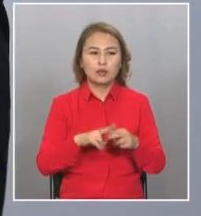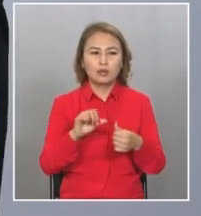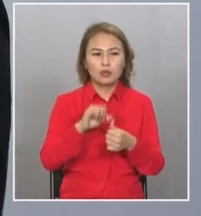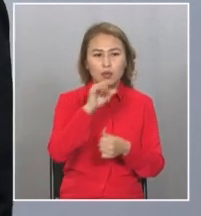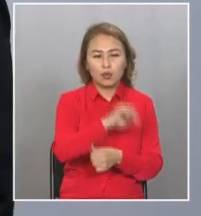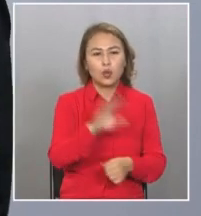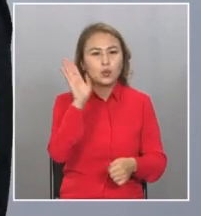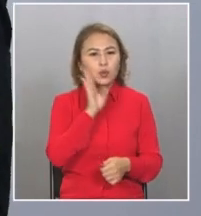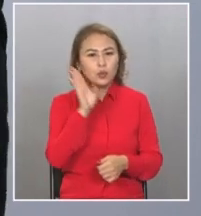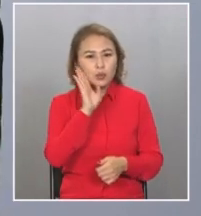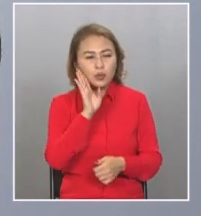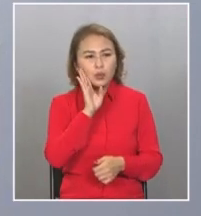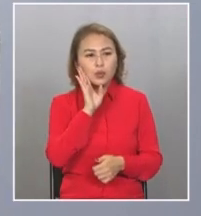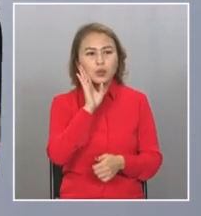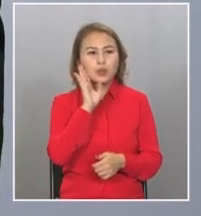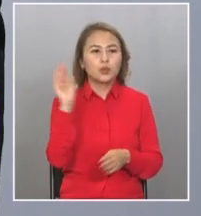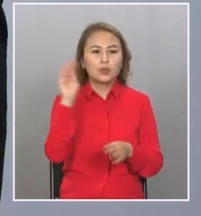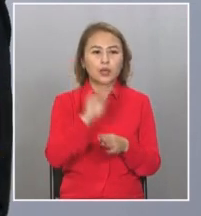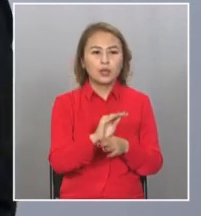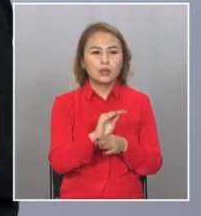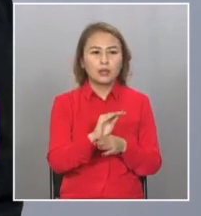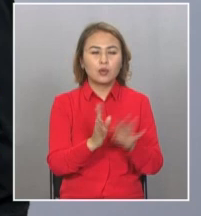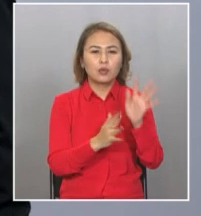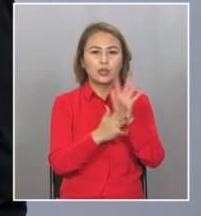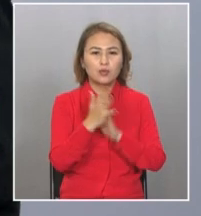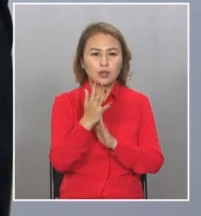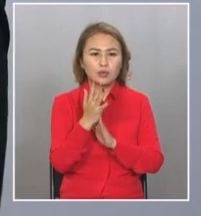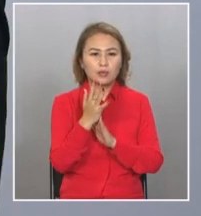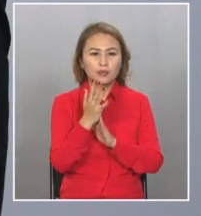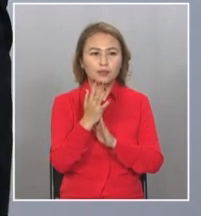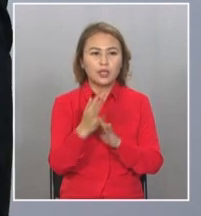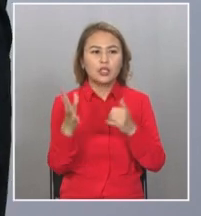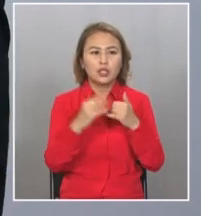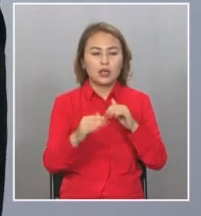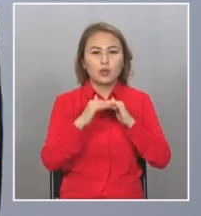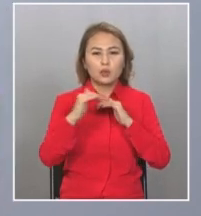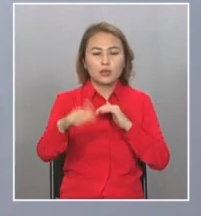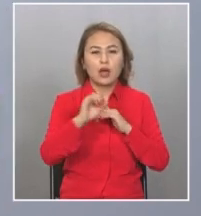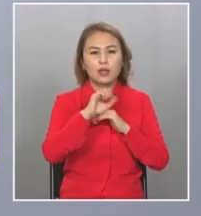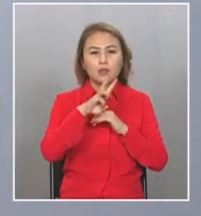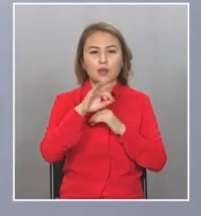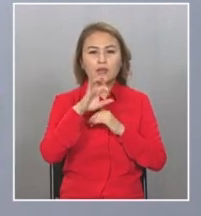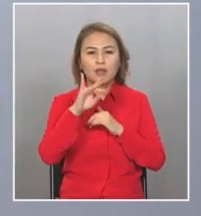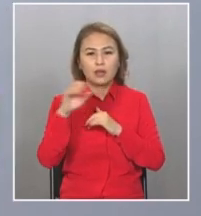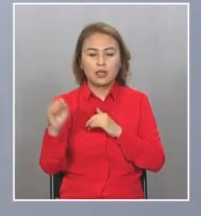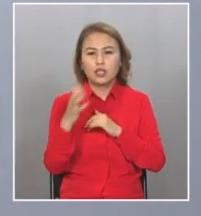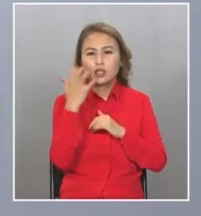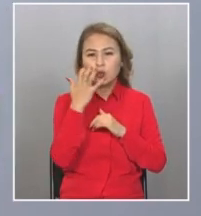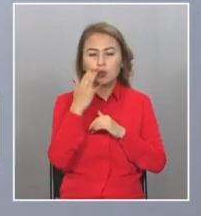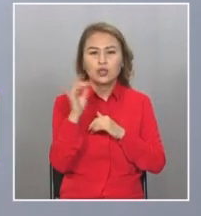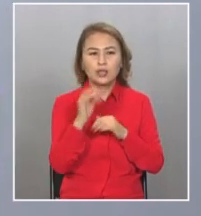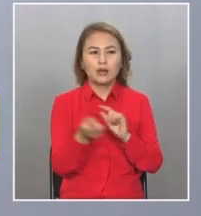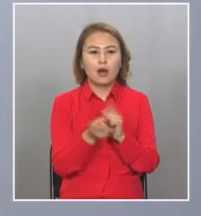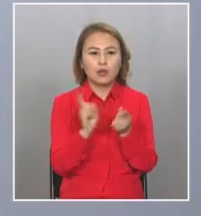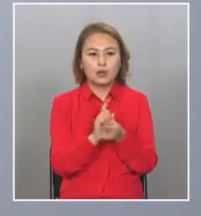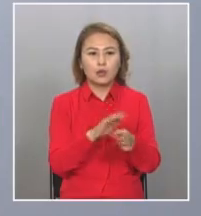қатар су жатады, сонымен қатар өсімдік жамылғысы жатады. Жердің төсеніш беті атмосферамен жылу және ылғал